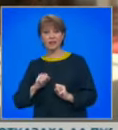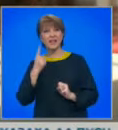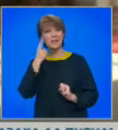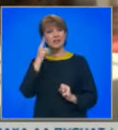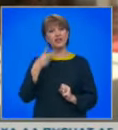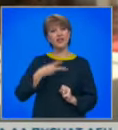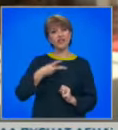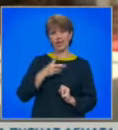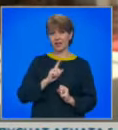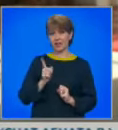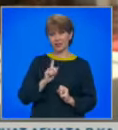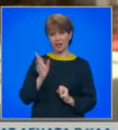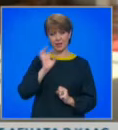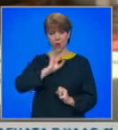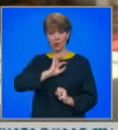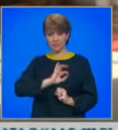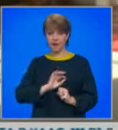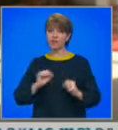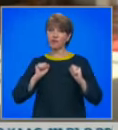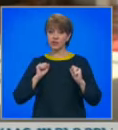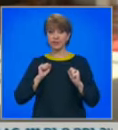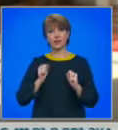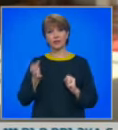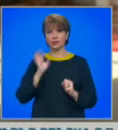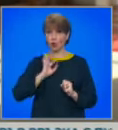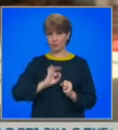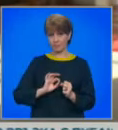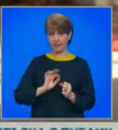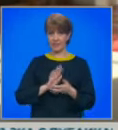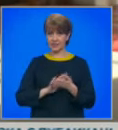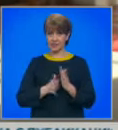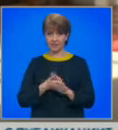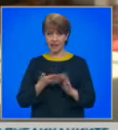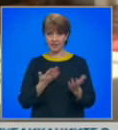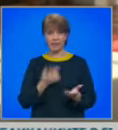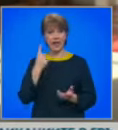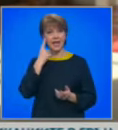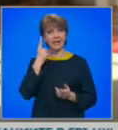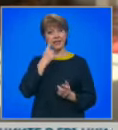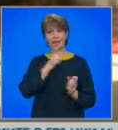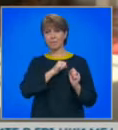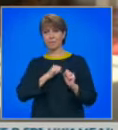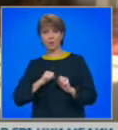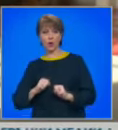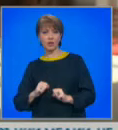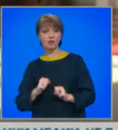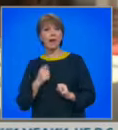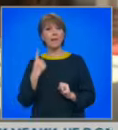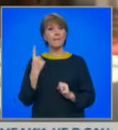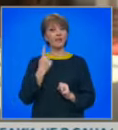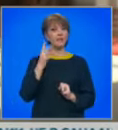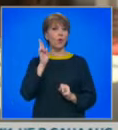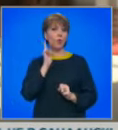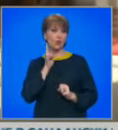се справим, но в четвъртък имаме готовност да започнем. Тоест един ден по-късно? Един ден по-късно. Най-напред